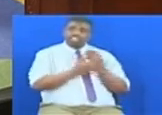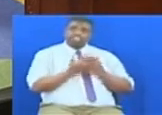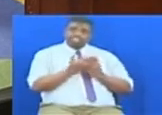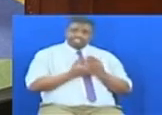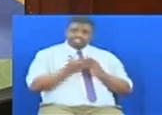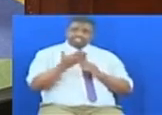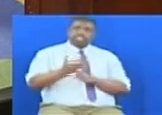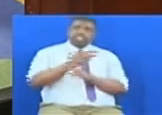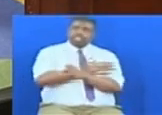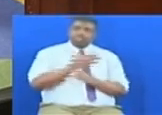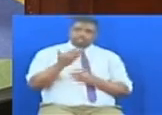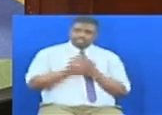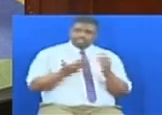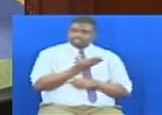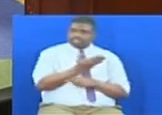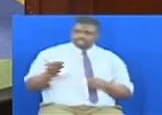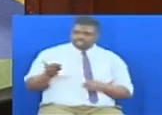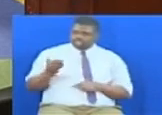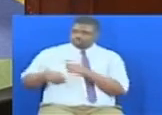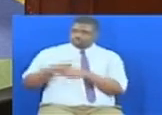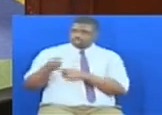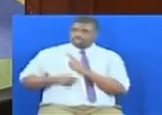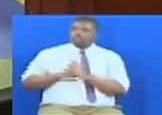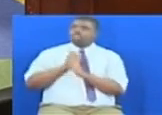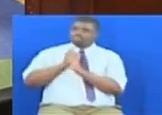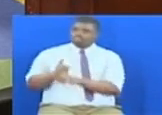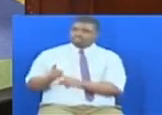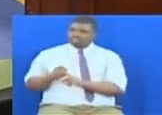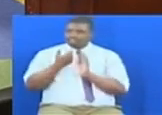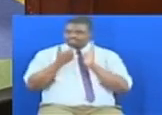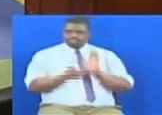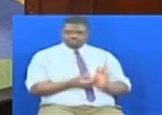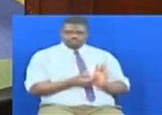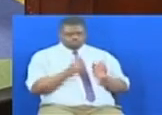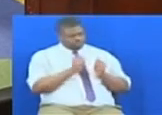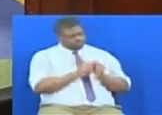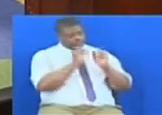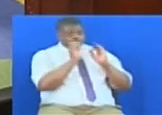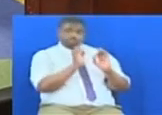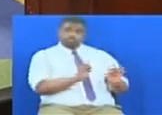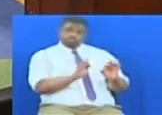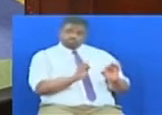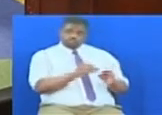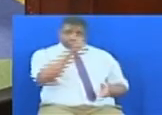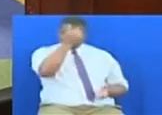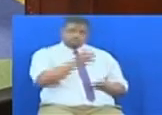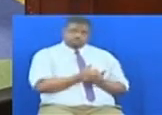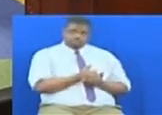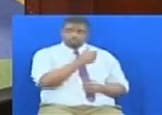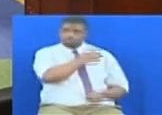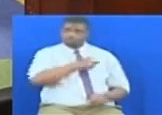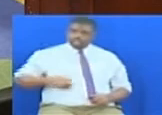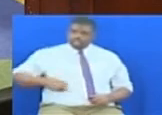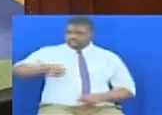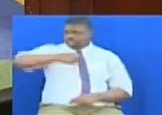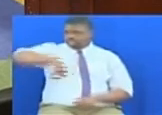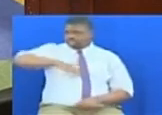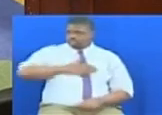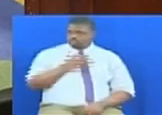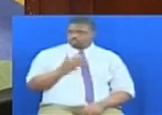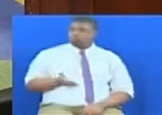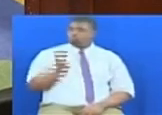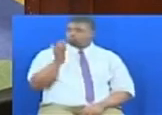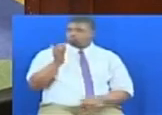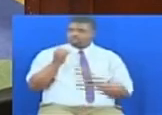nchi zingine, ili waendelee kufuata mfano wa mambo mazuri aliyoyaamua rais wetu. Na Mungu